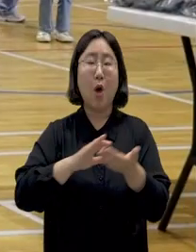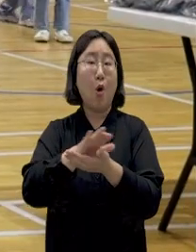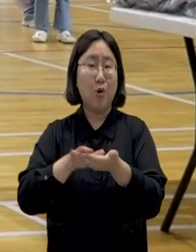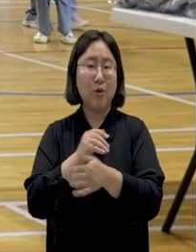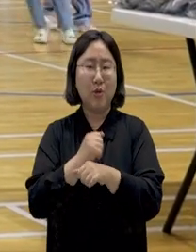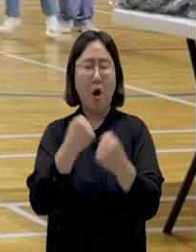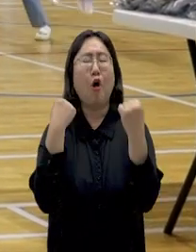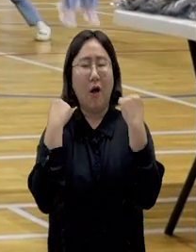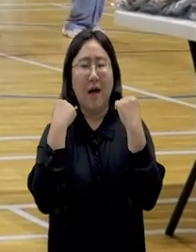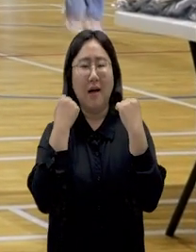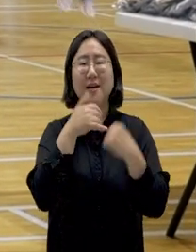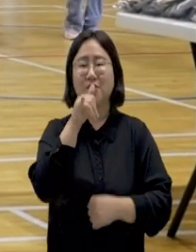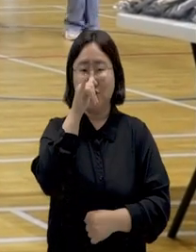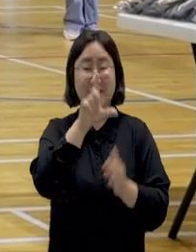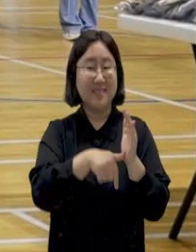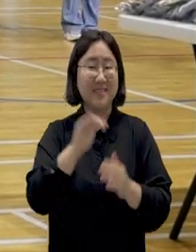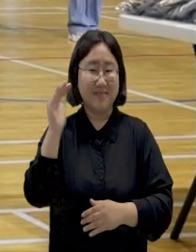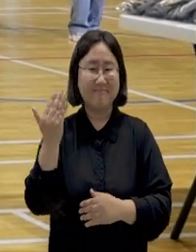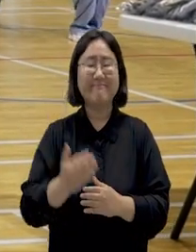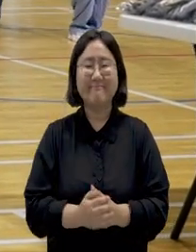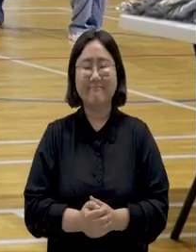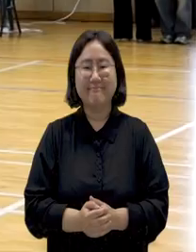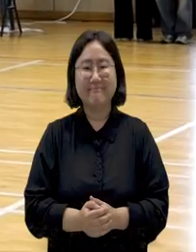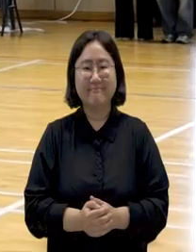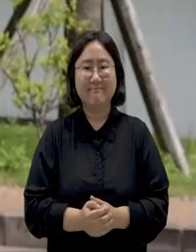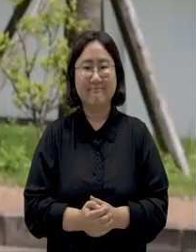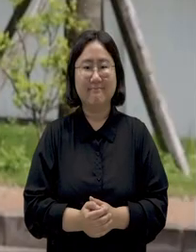같이 건강도 챙기는 즐거운 시간이었습니다.